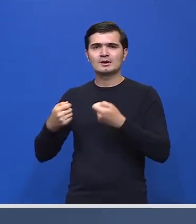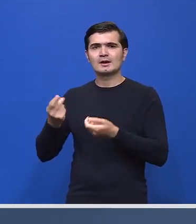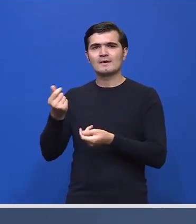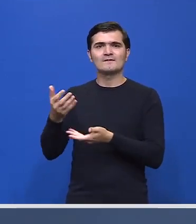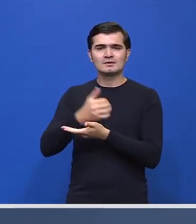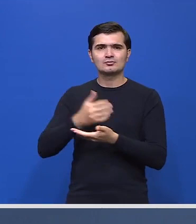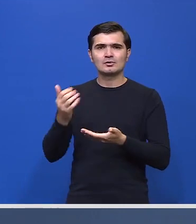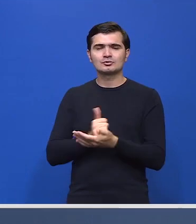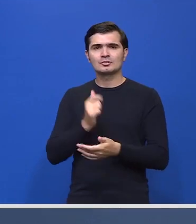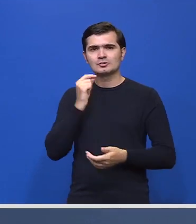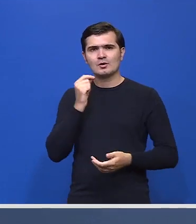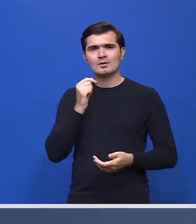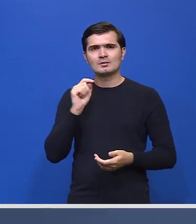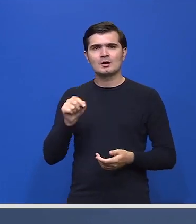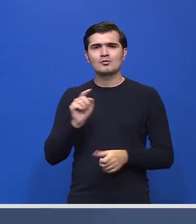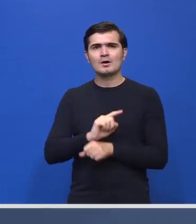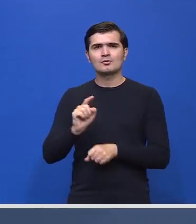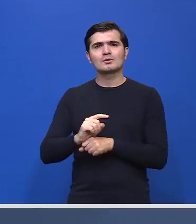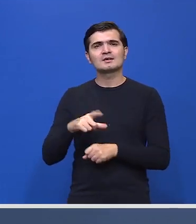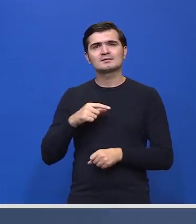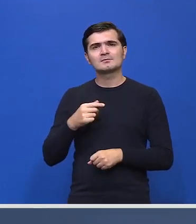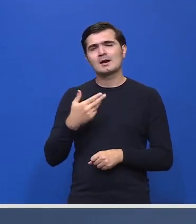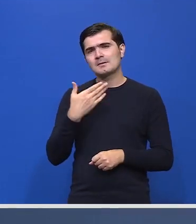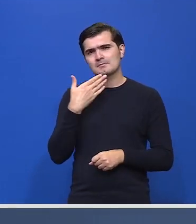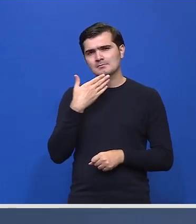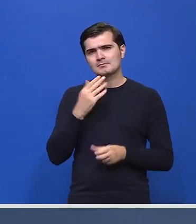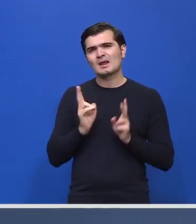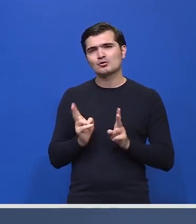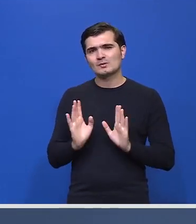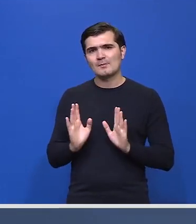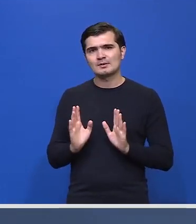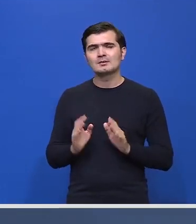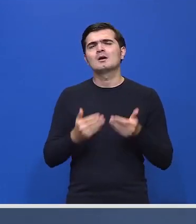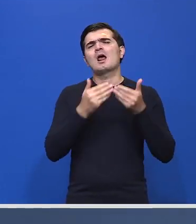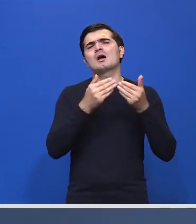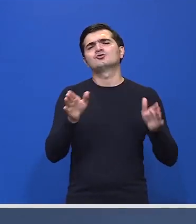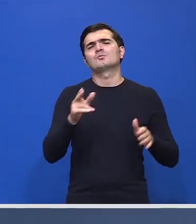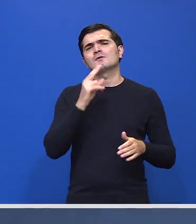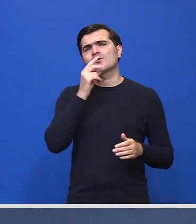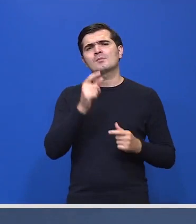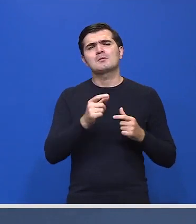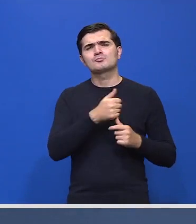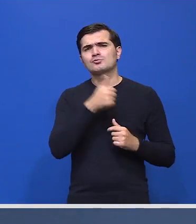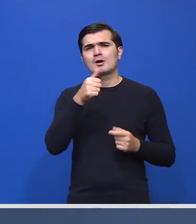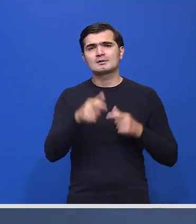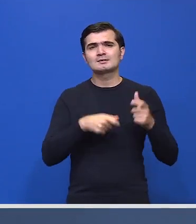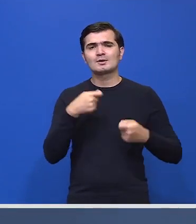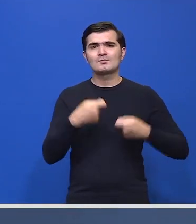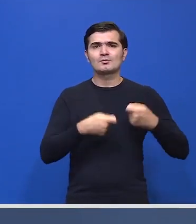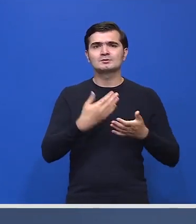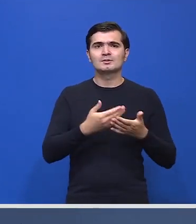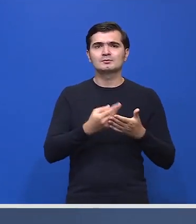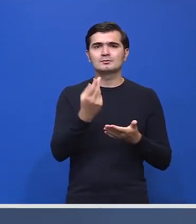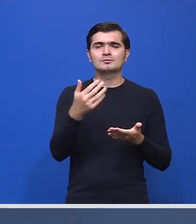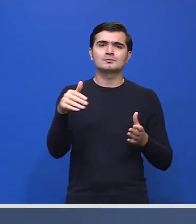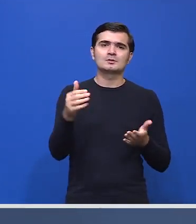câștigate de oameni, lucrurile au devenit rezonabile. După cum știți, la început discutam doar de impozitele pe veniturile